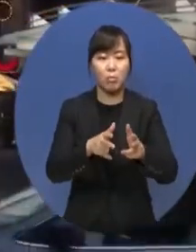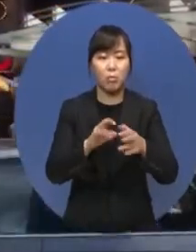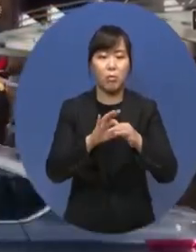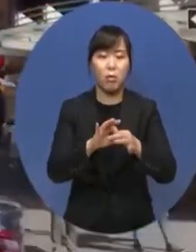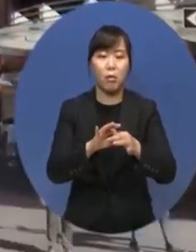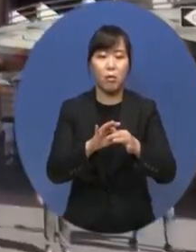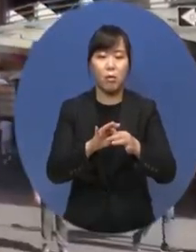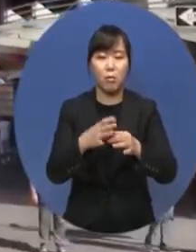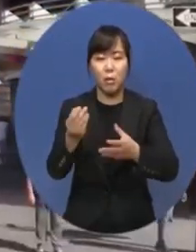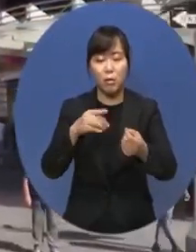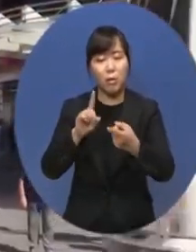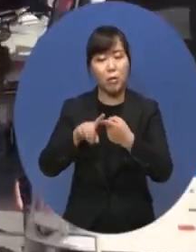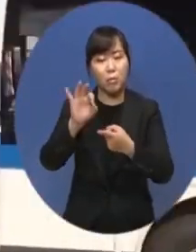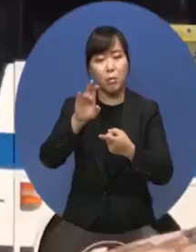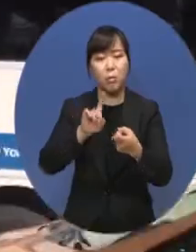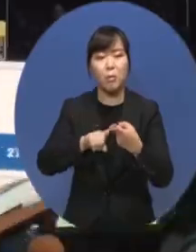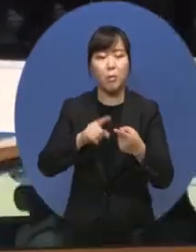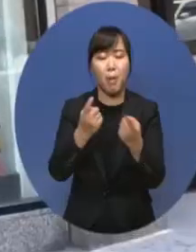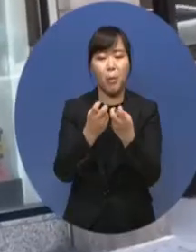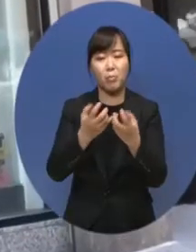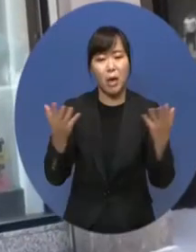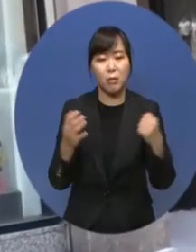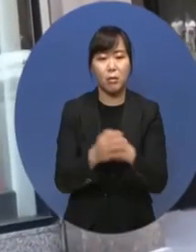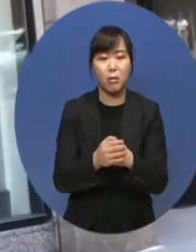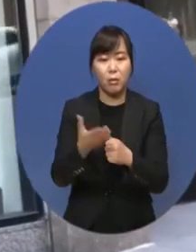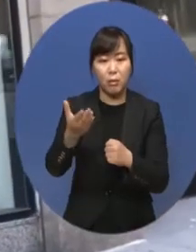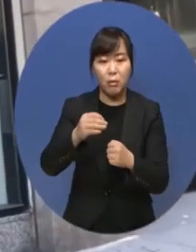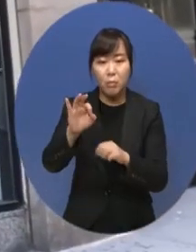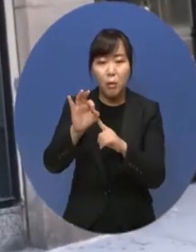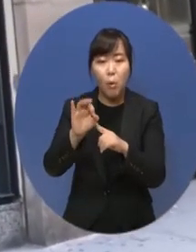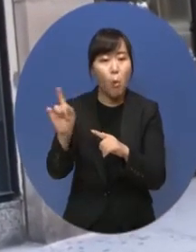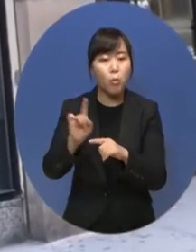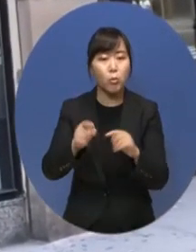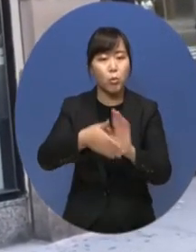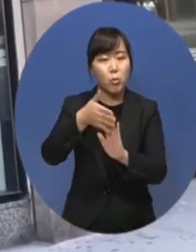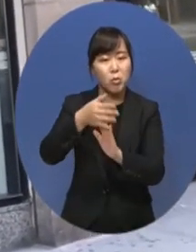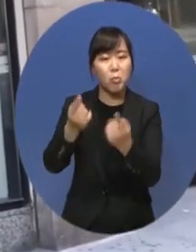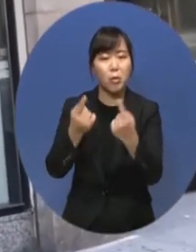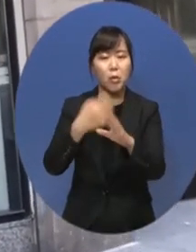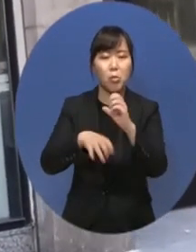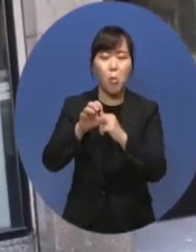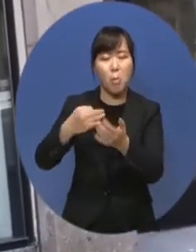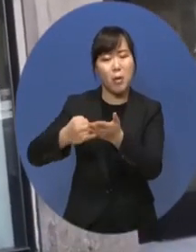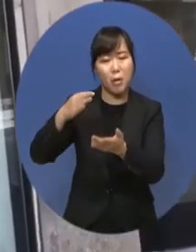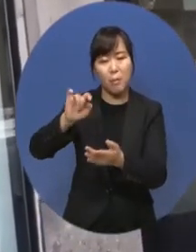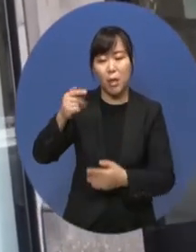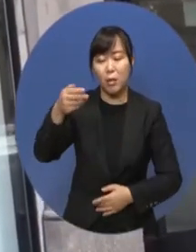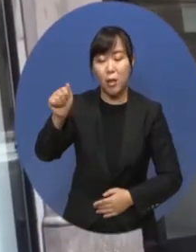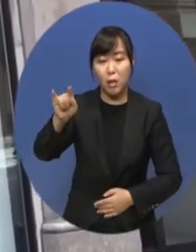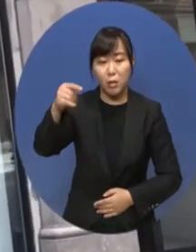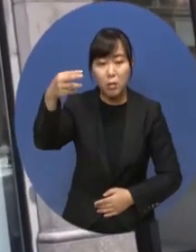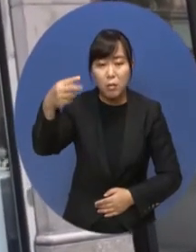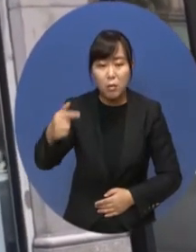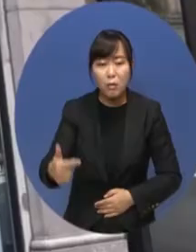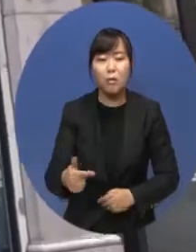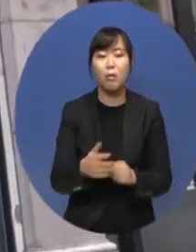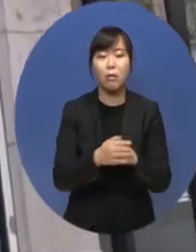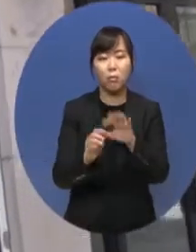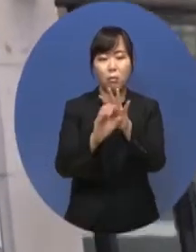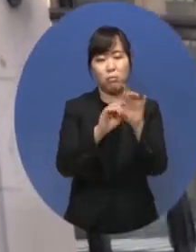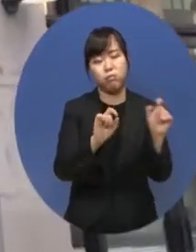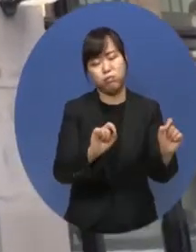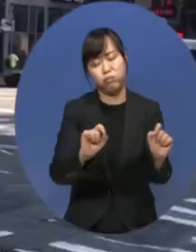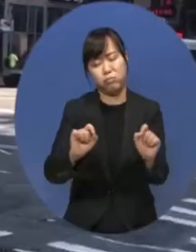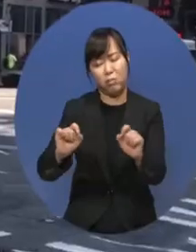구체적인 방안은 없는 실정입니다. 렌트비가 그 어떤 도시보다도 비싼 맨하튼의 경우 코로나19가